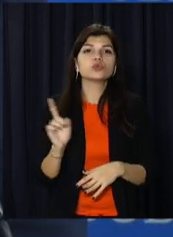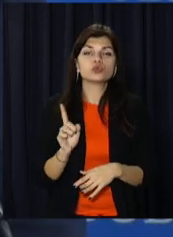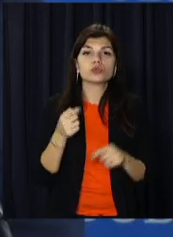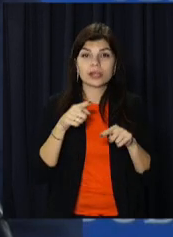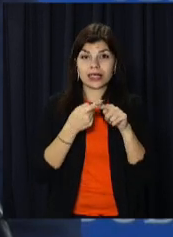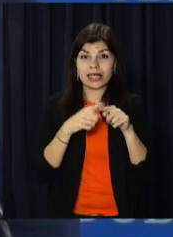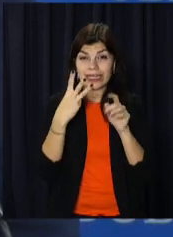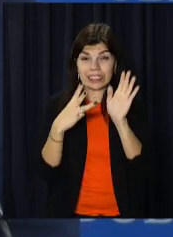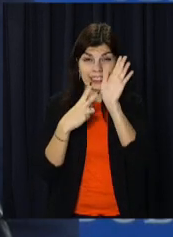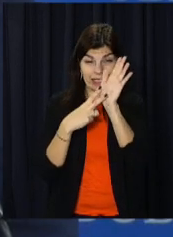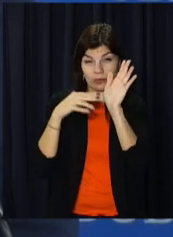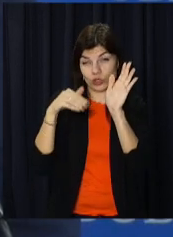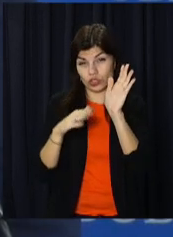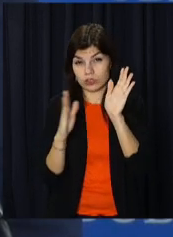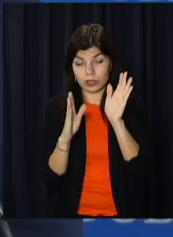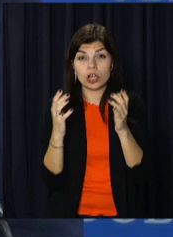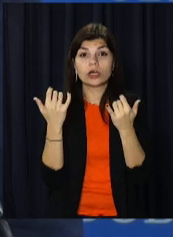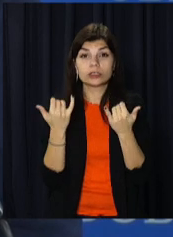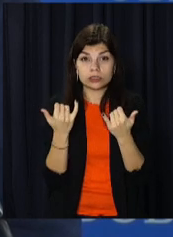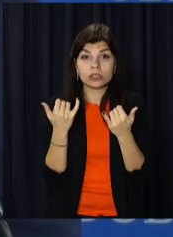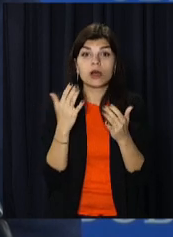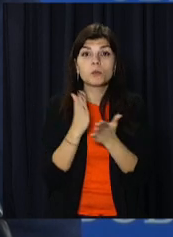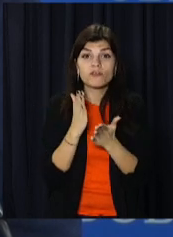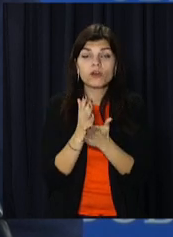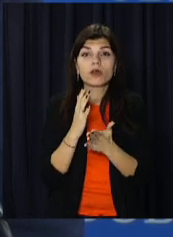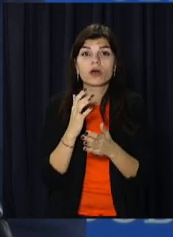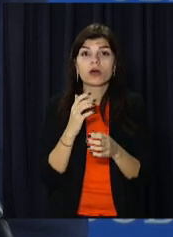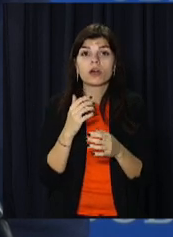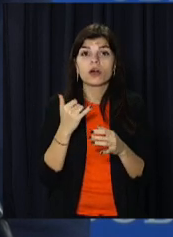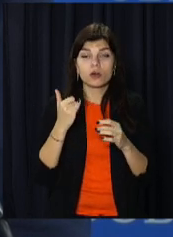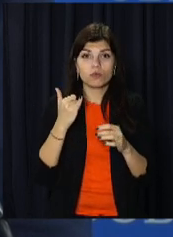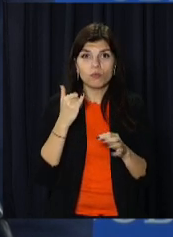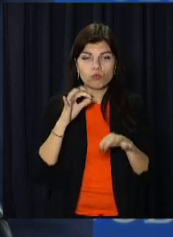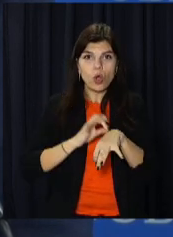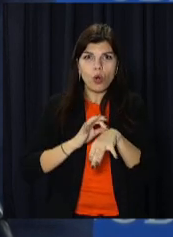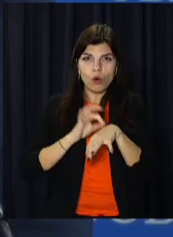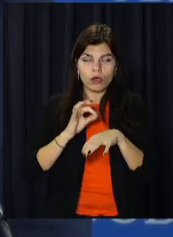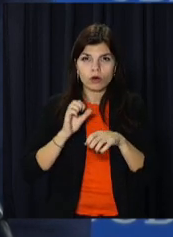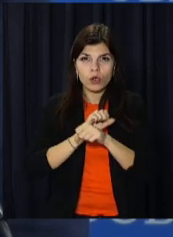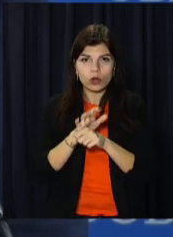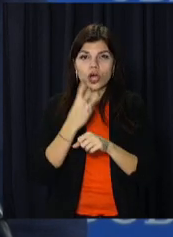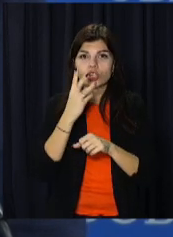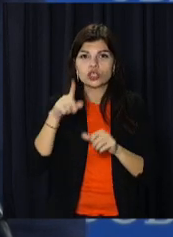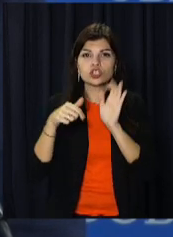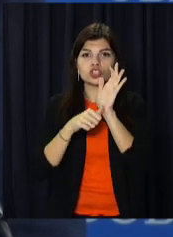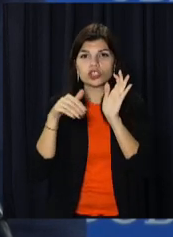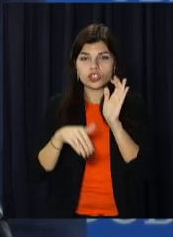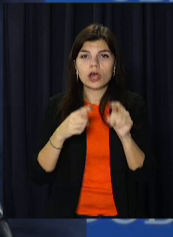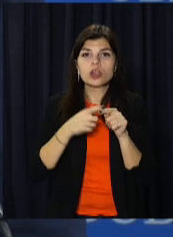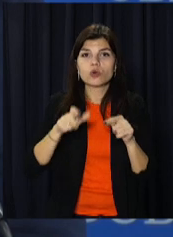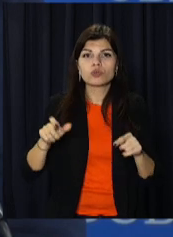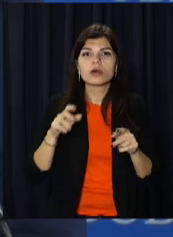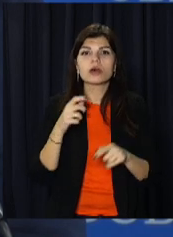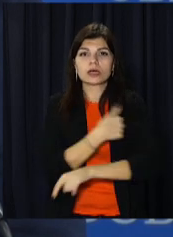майже 37 тисяч осіб зараз перебувають в активній формі і хворіють. 3,6 тисяч – це